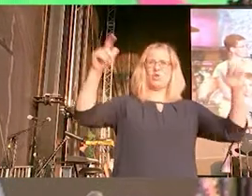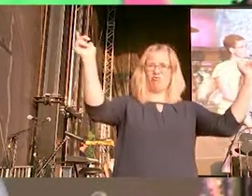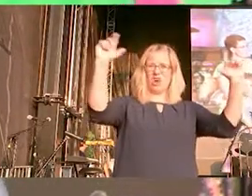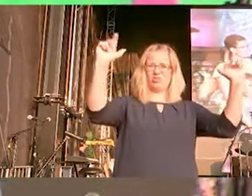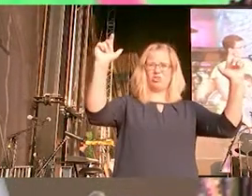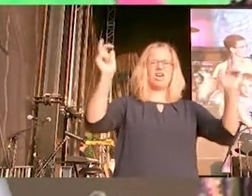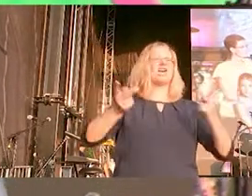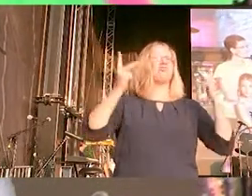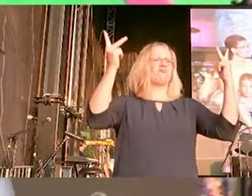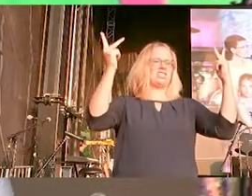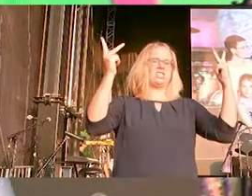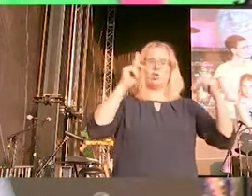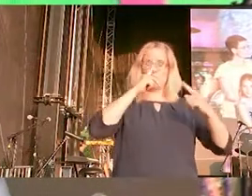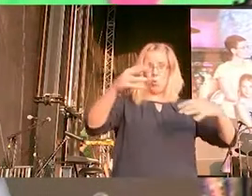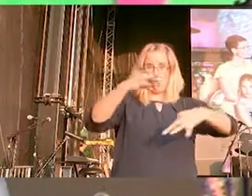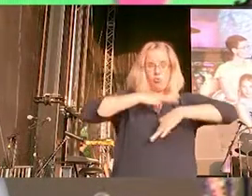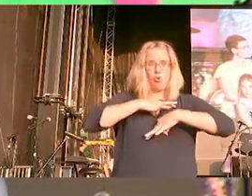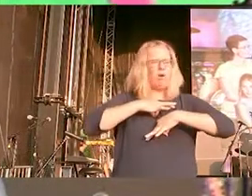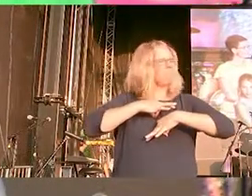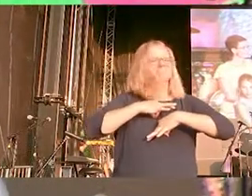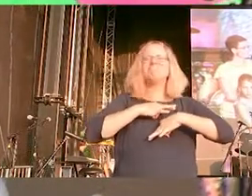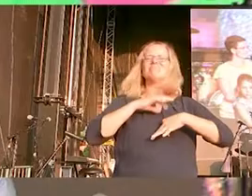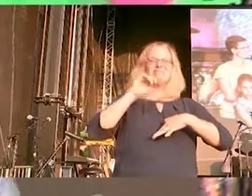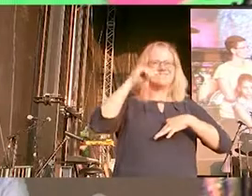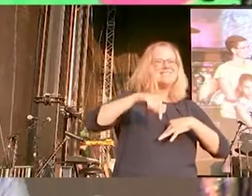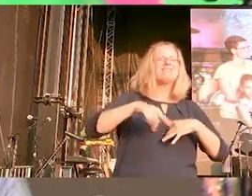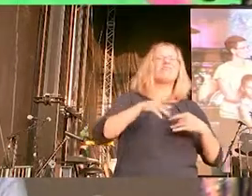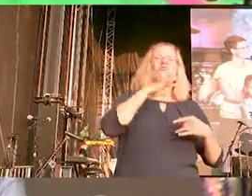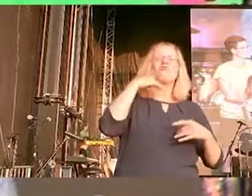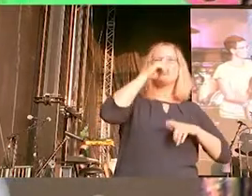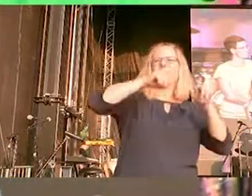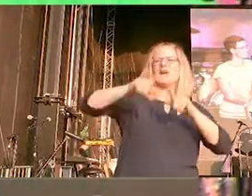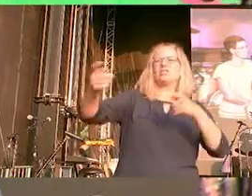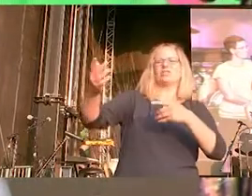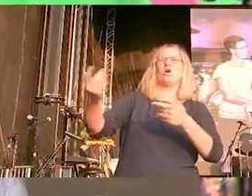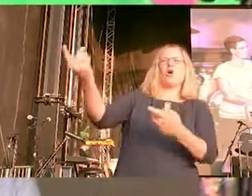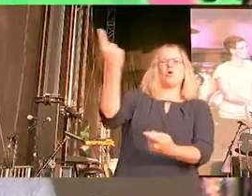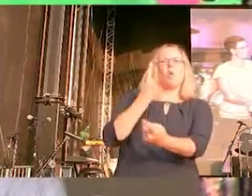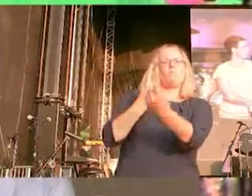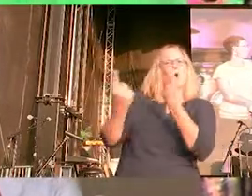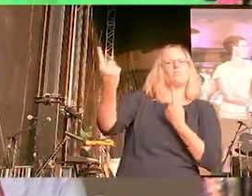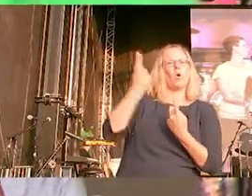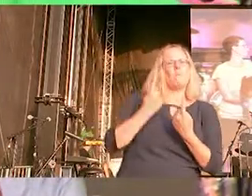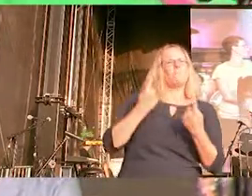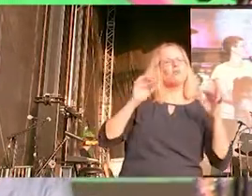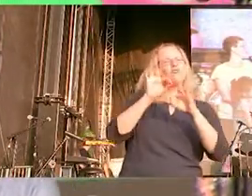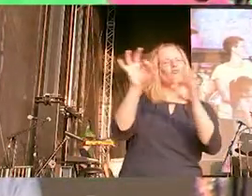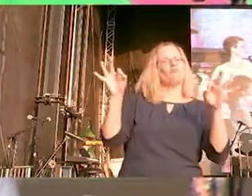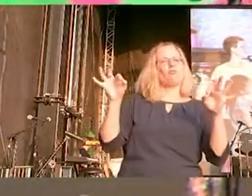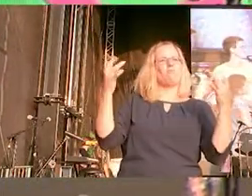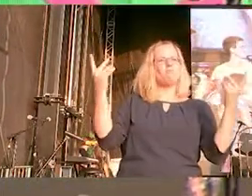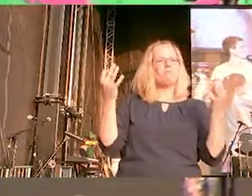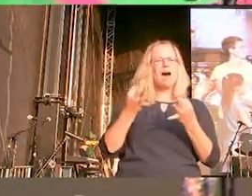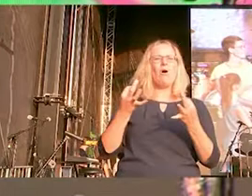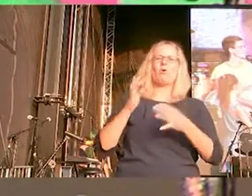wichtiger. Nicht nur für uns und für viele Menschen, die hier gekommen sind. Wir brauchen ihre Stärke, die brauchen